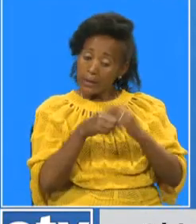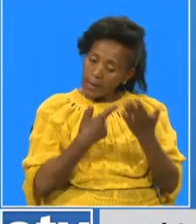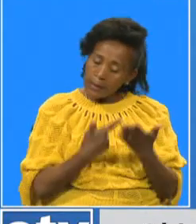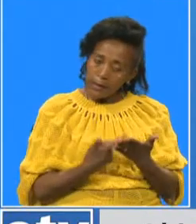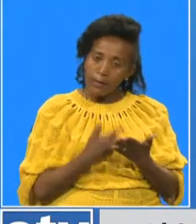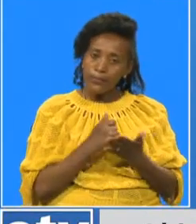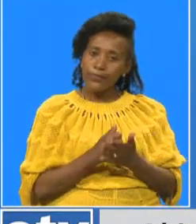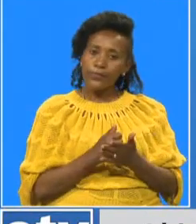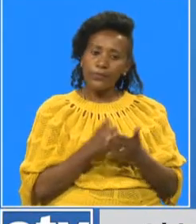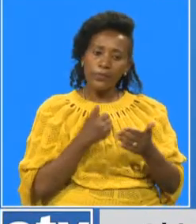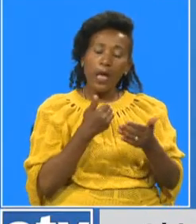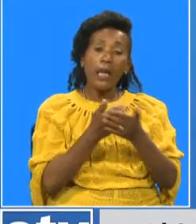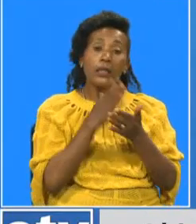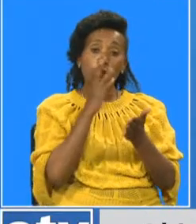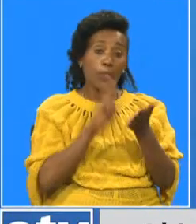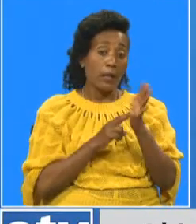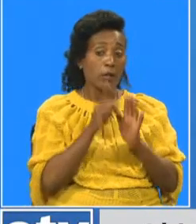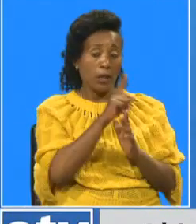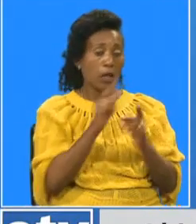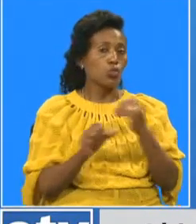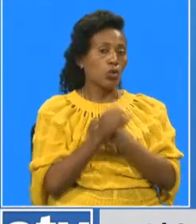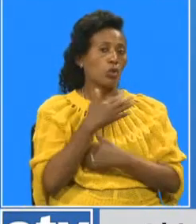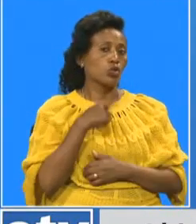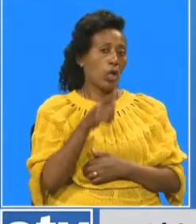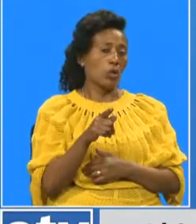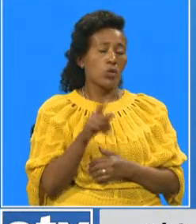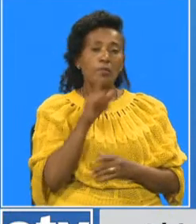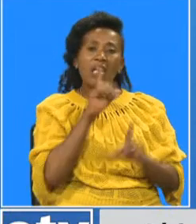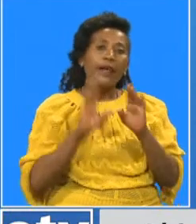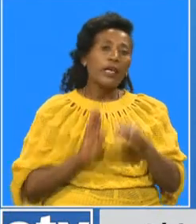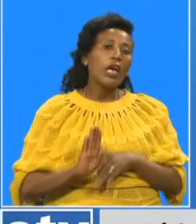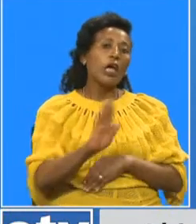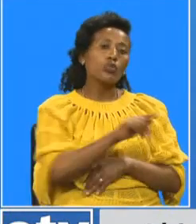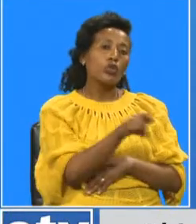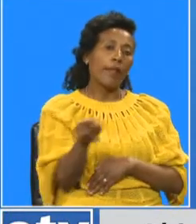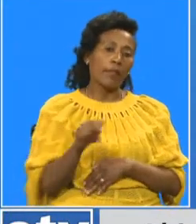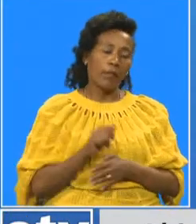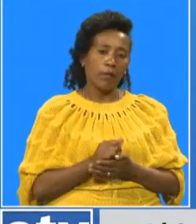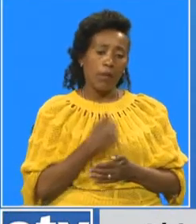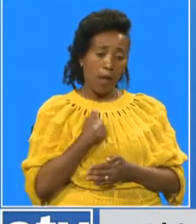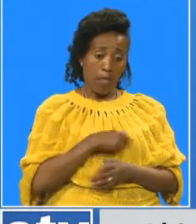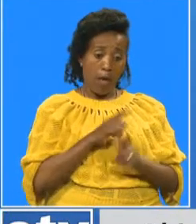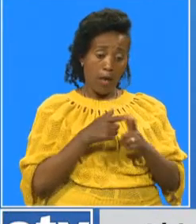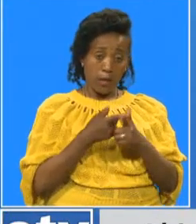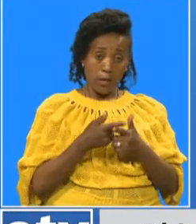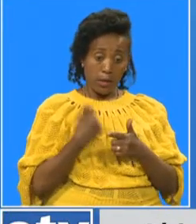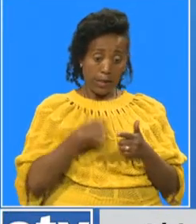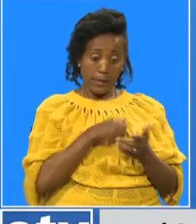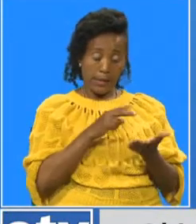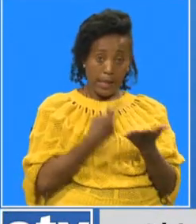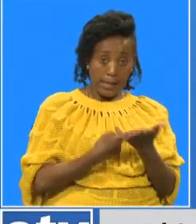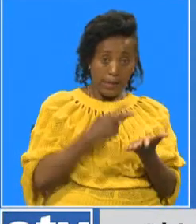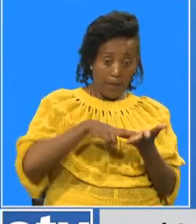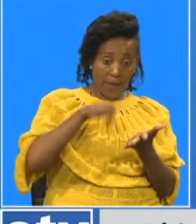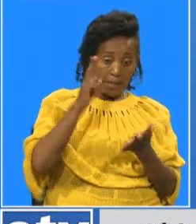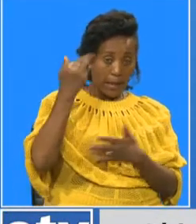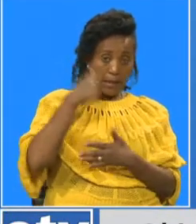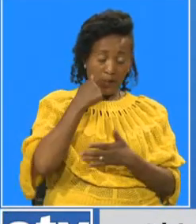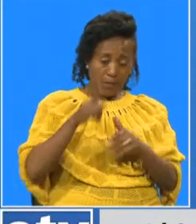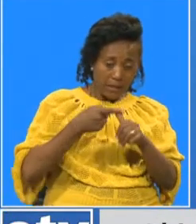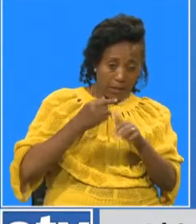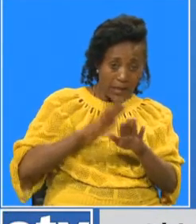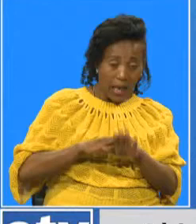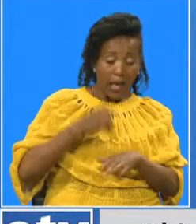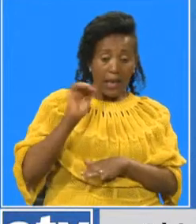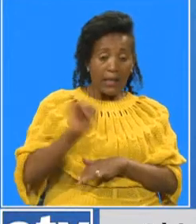ስለዚህ ያው አልደረሱም ማለት አይቻልም። አንዳንድ ጉዳቶች አሉ። ምን አደረጋችሁ እናንተ? እኛ እንግዲህ ከዚህ በመነሳት ያው ቅድም መጀመሪያ